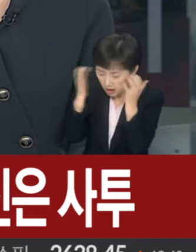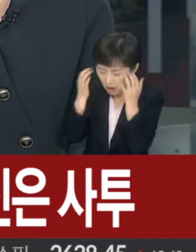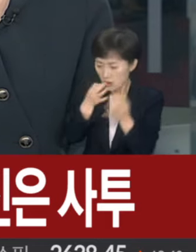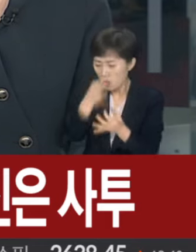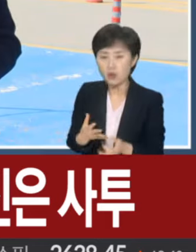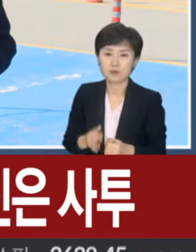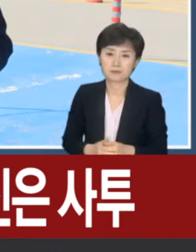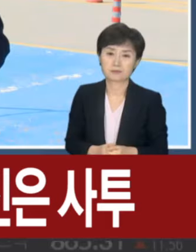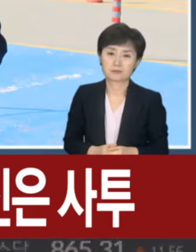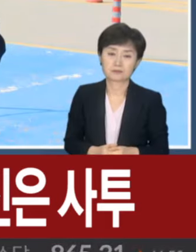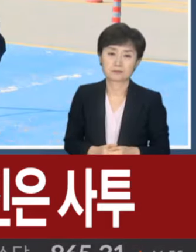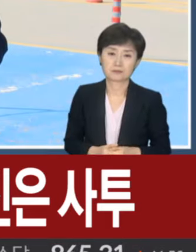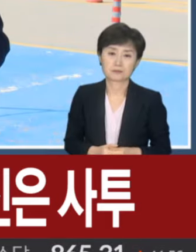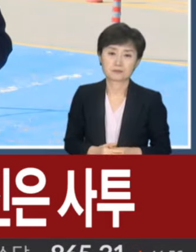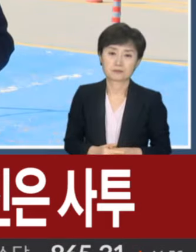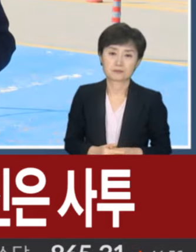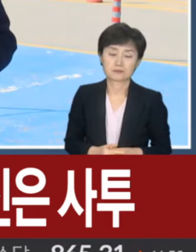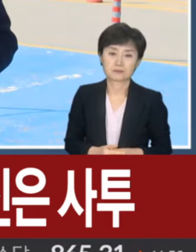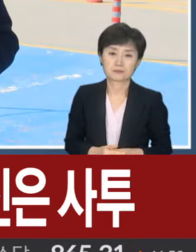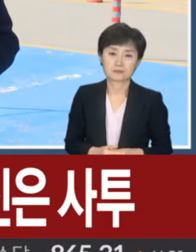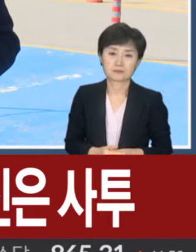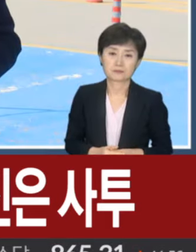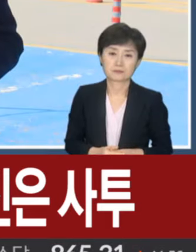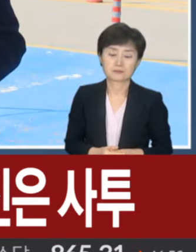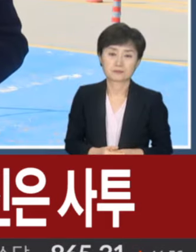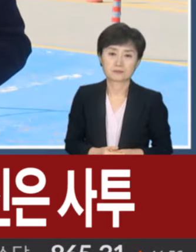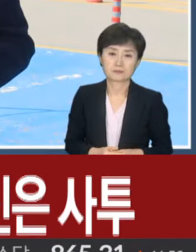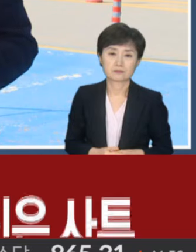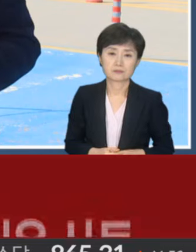취재기자 연결해보겠습니다. 김경인 기자.